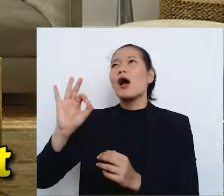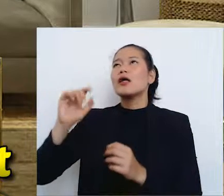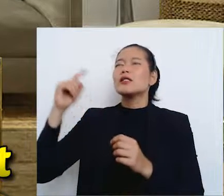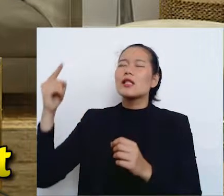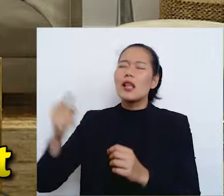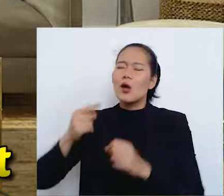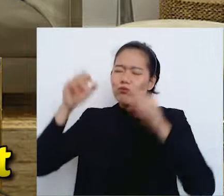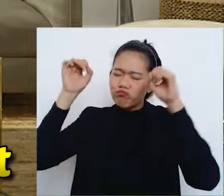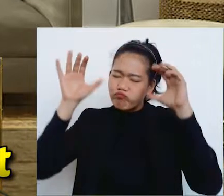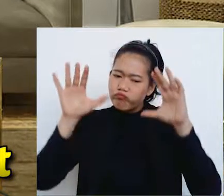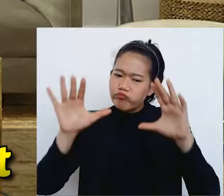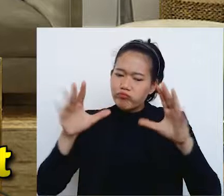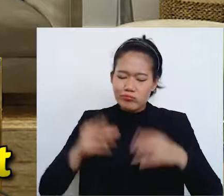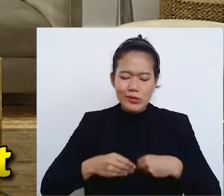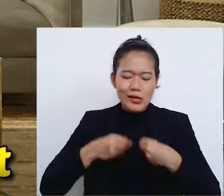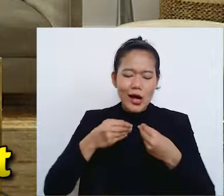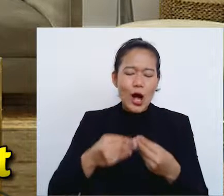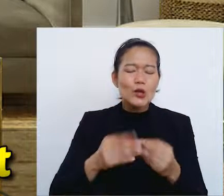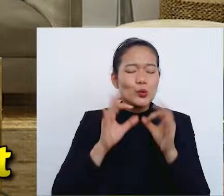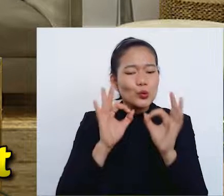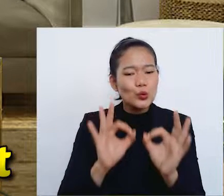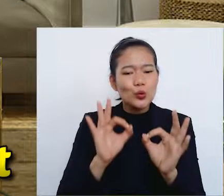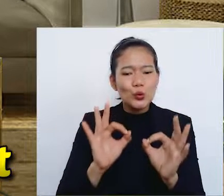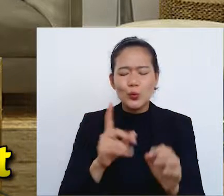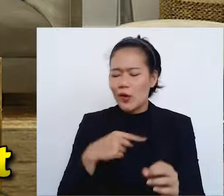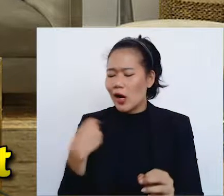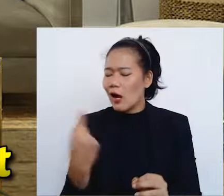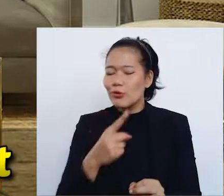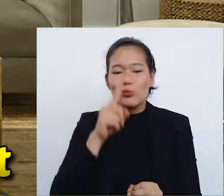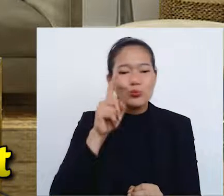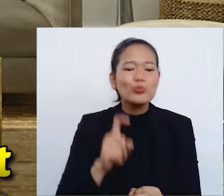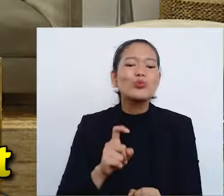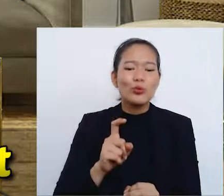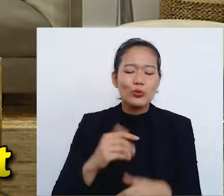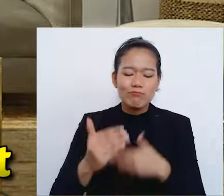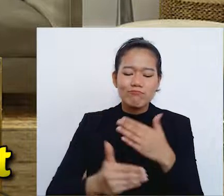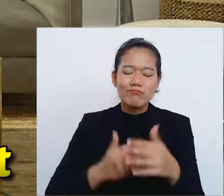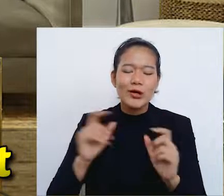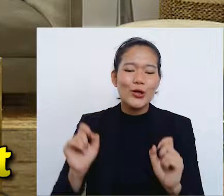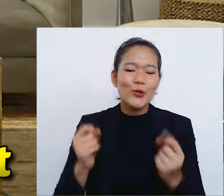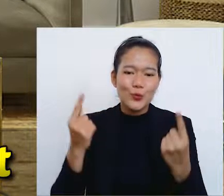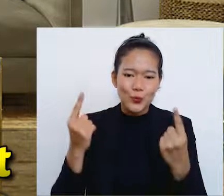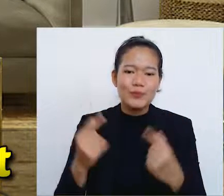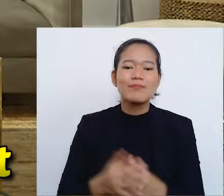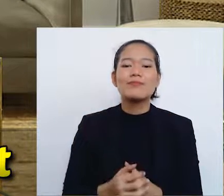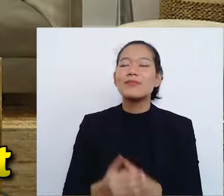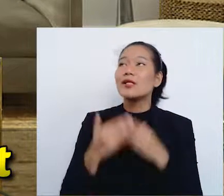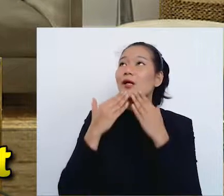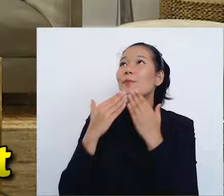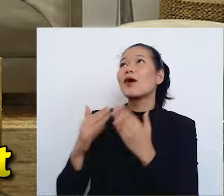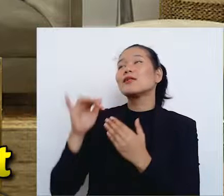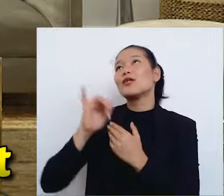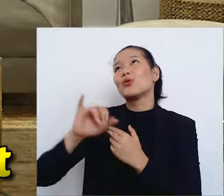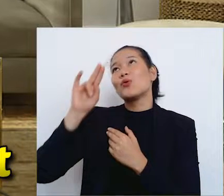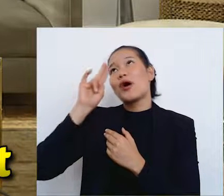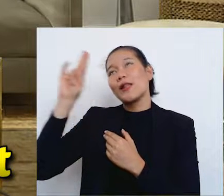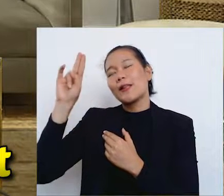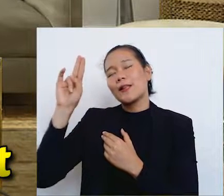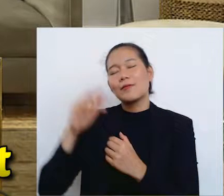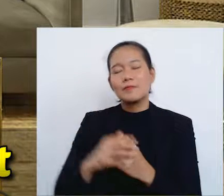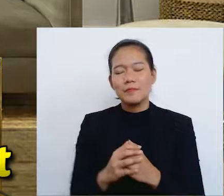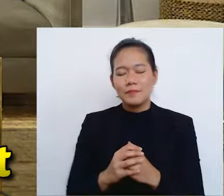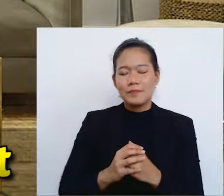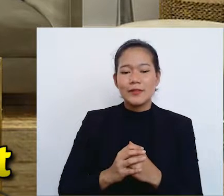dan mencukupkan setiap hal yang kami butuhkan dalam kehidupan ini. Terima kasih ya